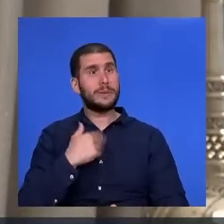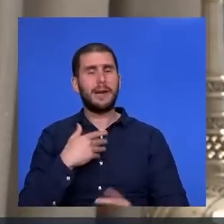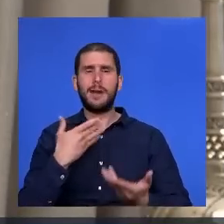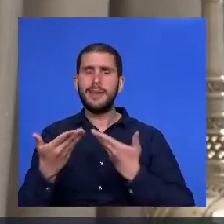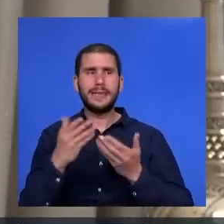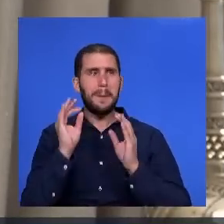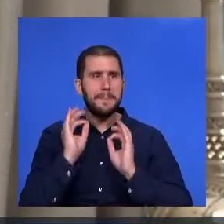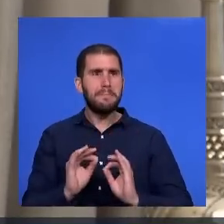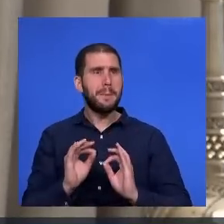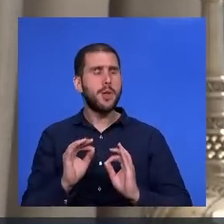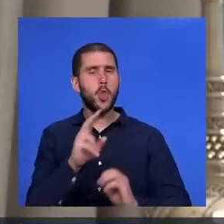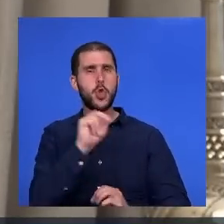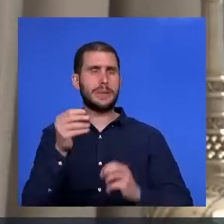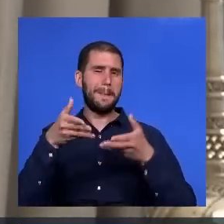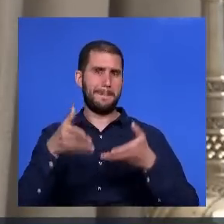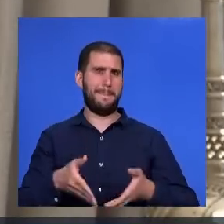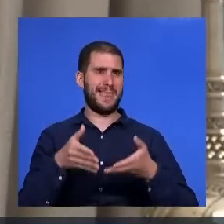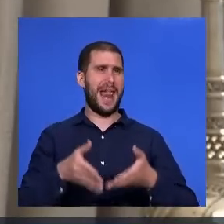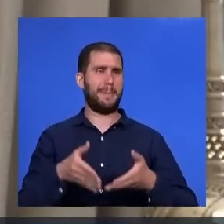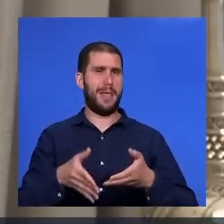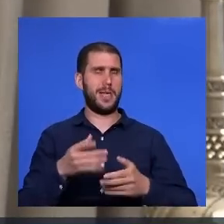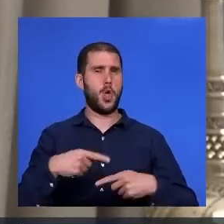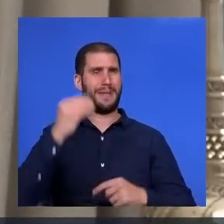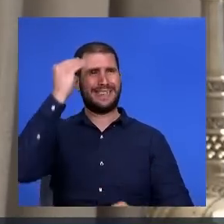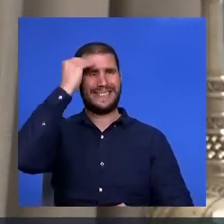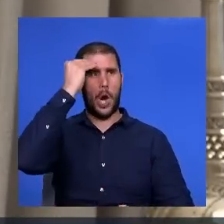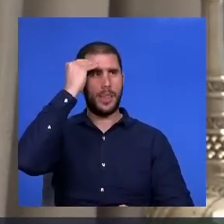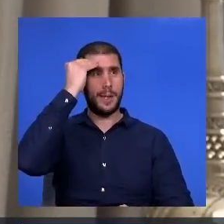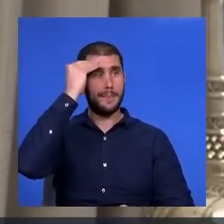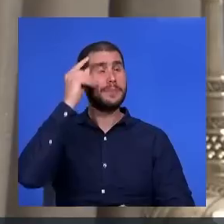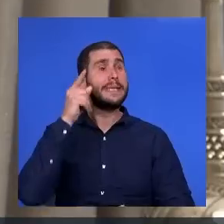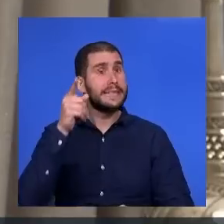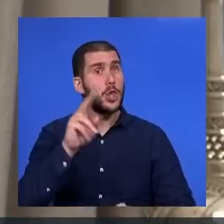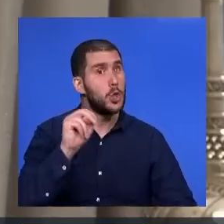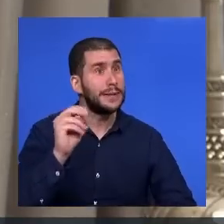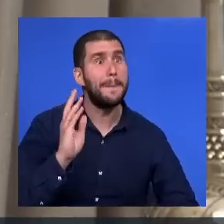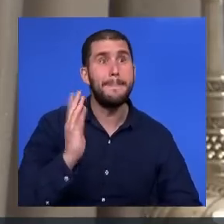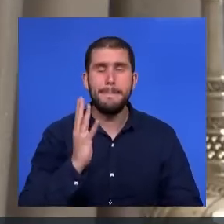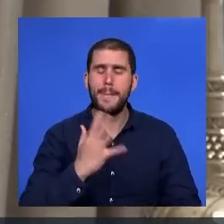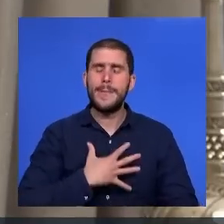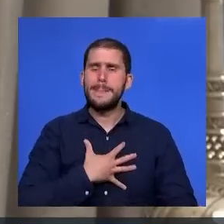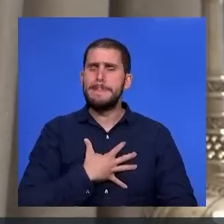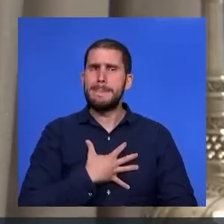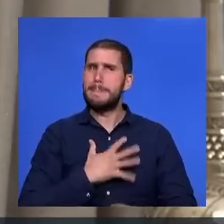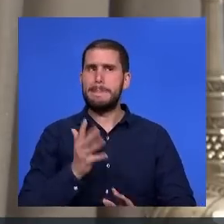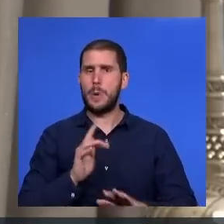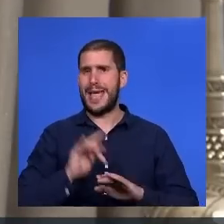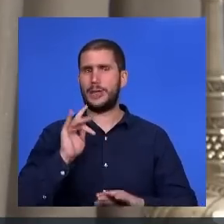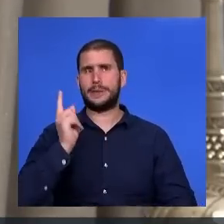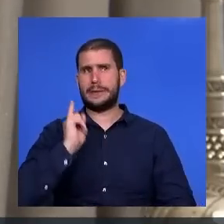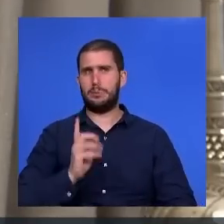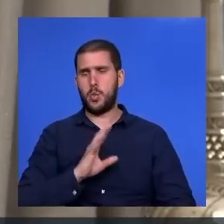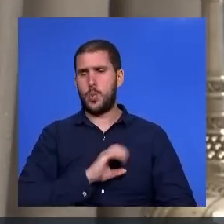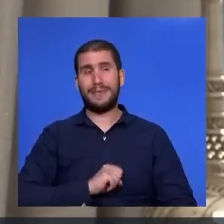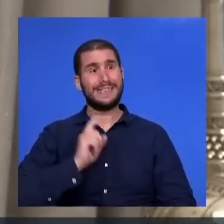באמת לנושא בתי העלמין ביום הזיכרון. כי הוא נושא מאוד מעיק, הוא מאוד מאוד רגיש, הוא מאוד כואב. אני חושב